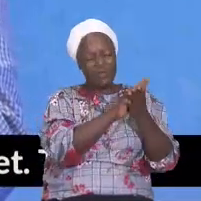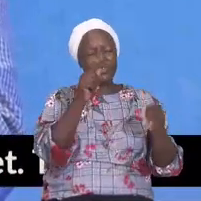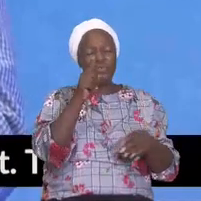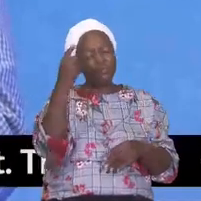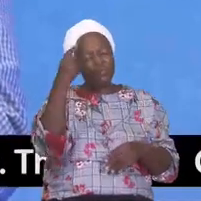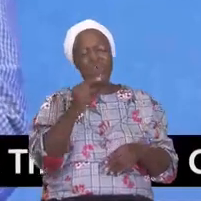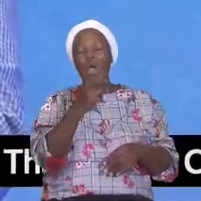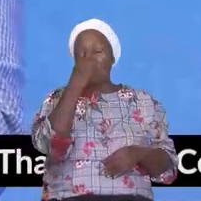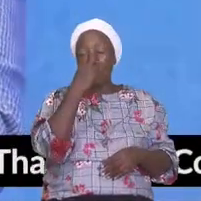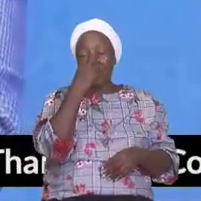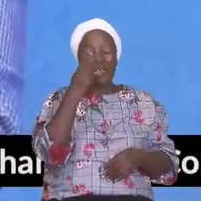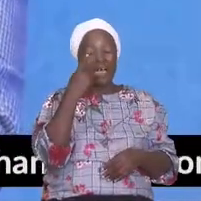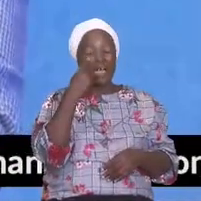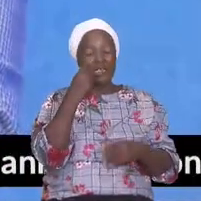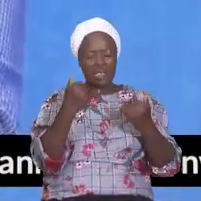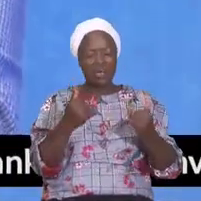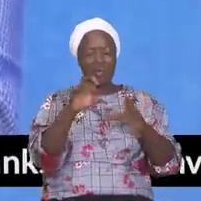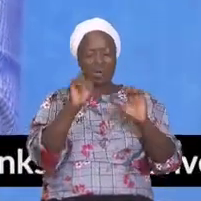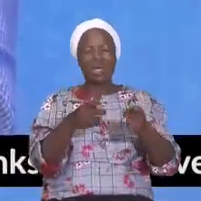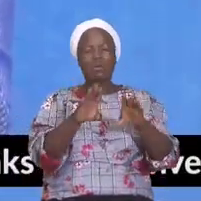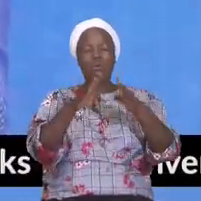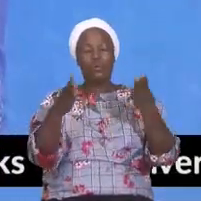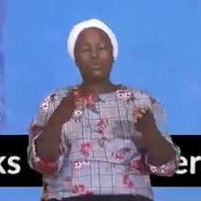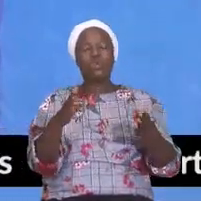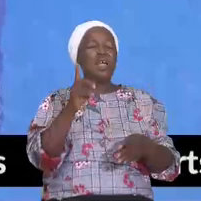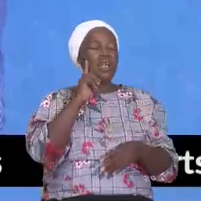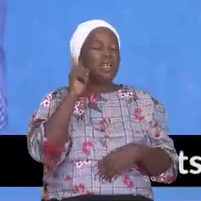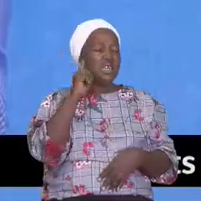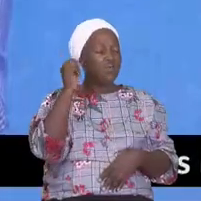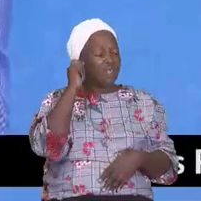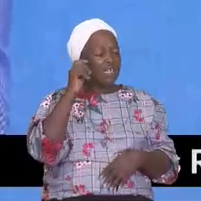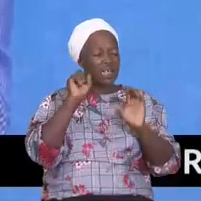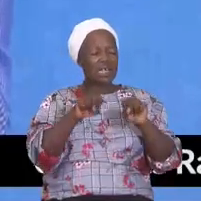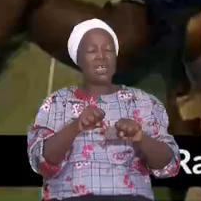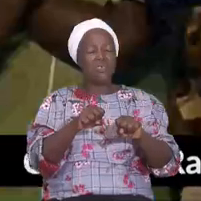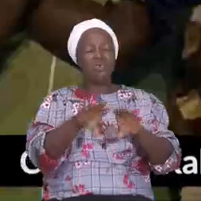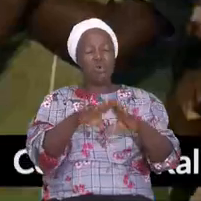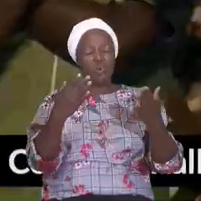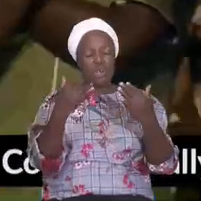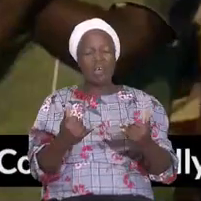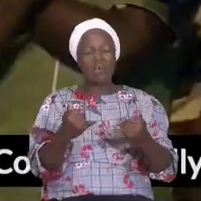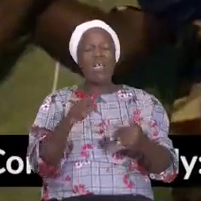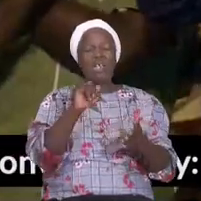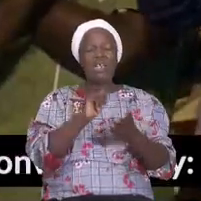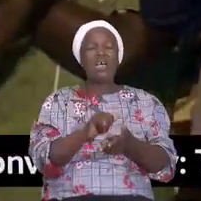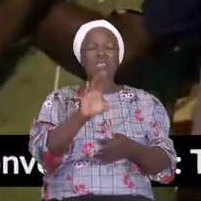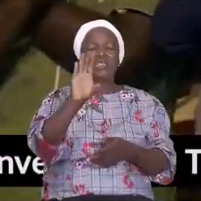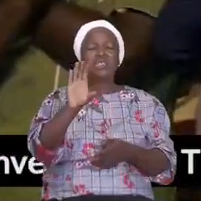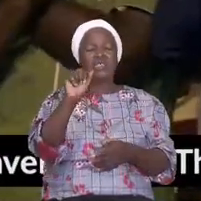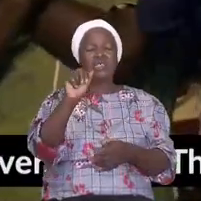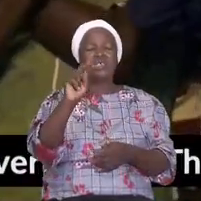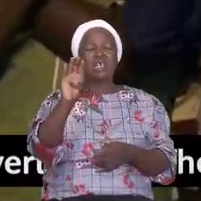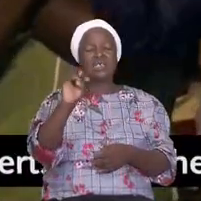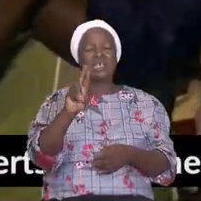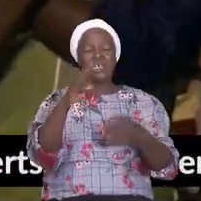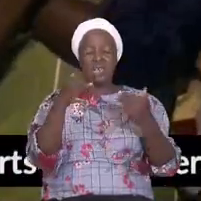à chacun ce que pourquoi il croit. Les yeux aveugles maintenant peuvent s'ouvrir. Les oreilles